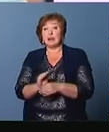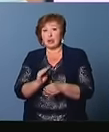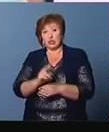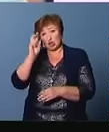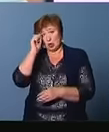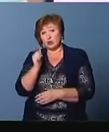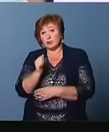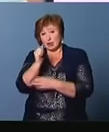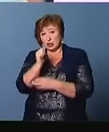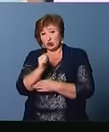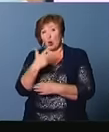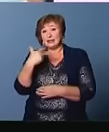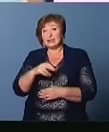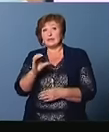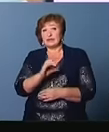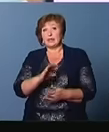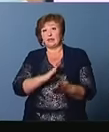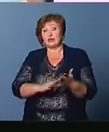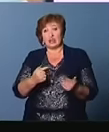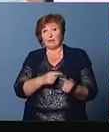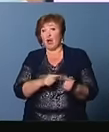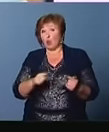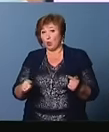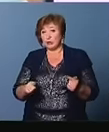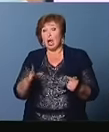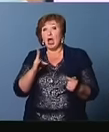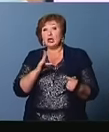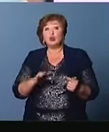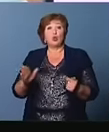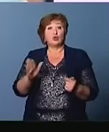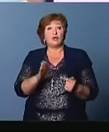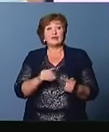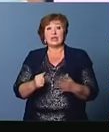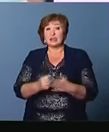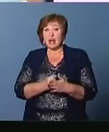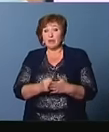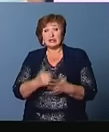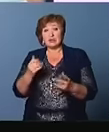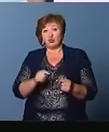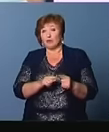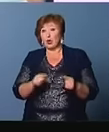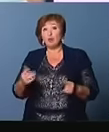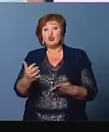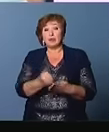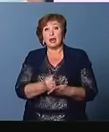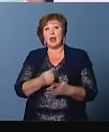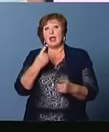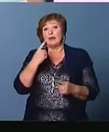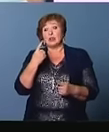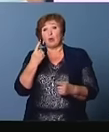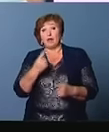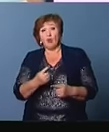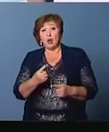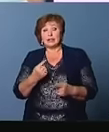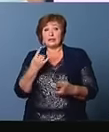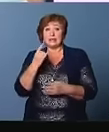включительно по 30 сентября текущего года. То есть если ребенок уже родился 2 или последующий 1, там, 2 октября, права на